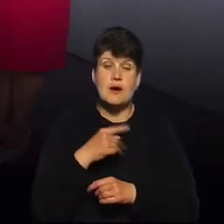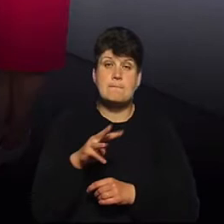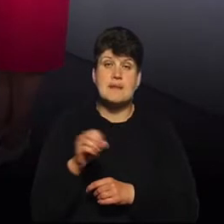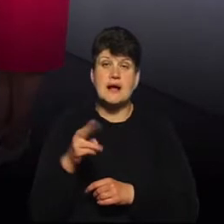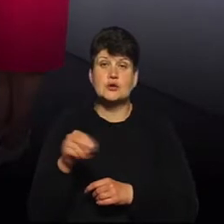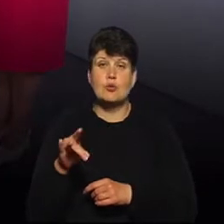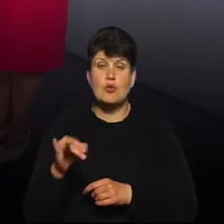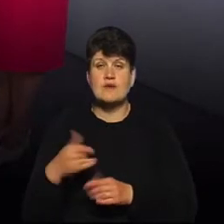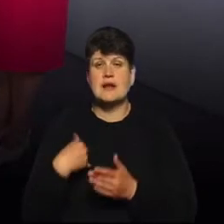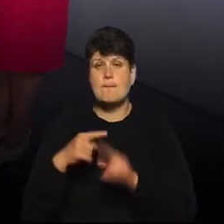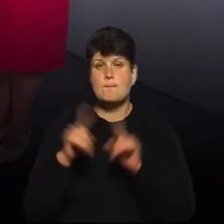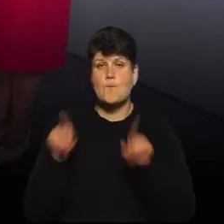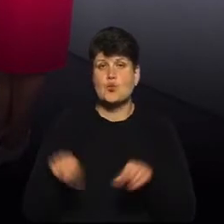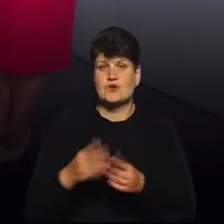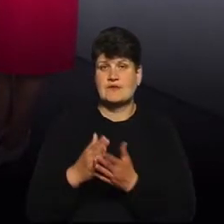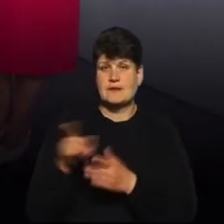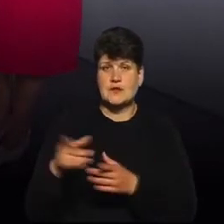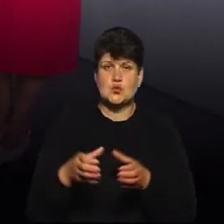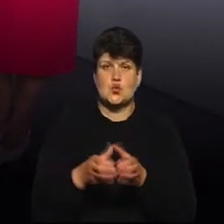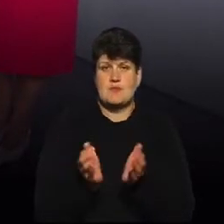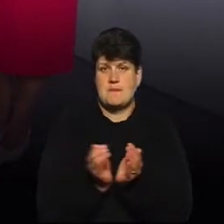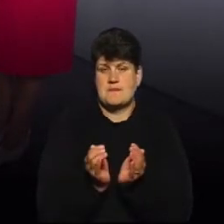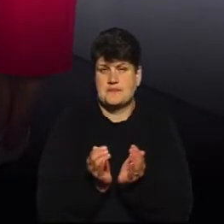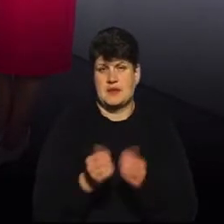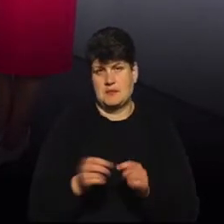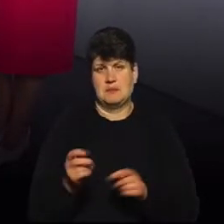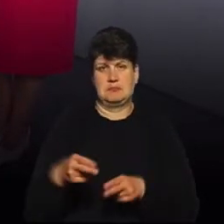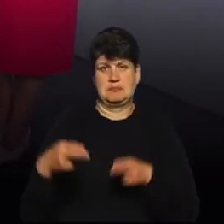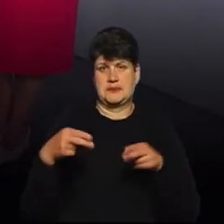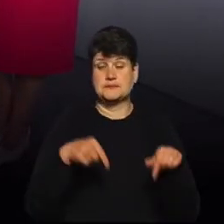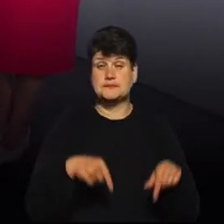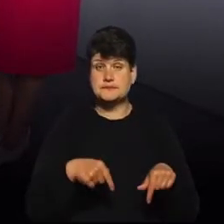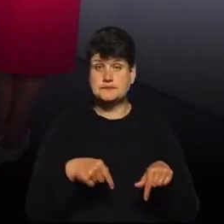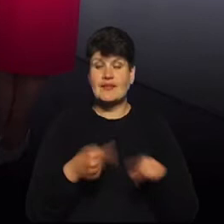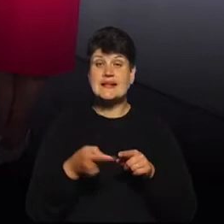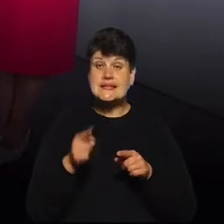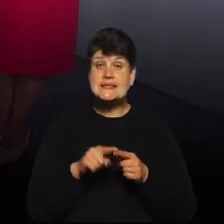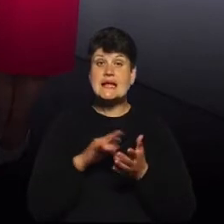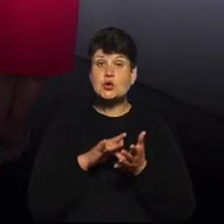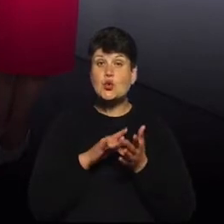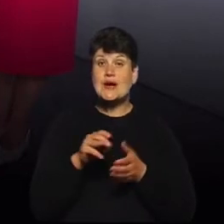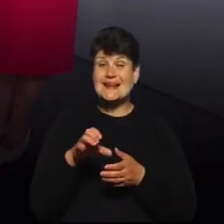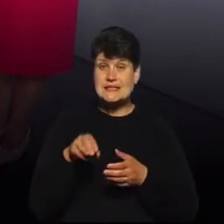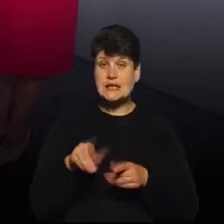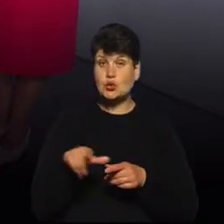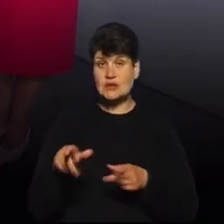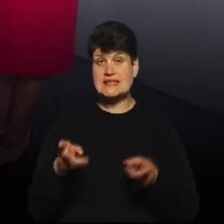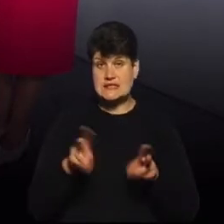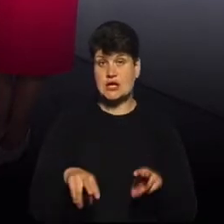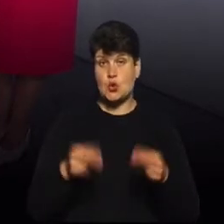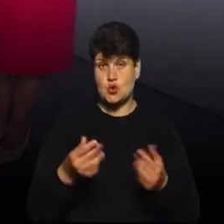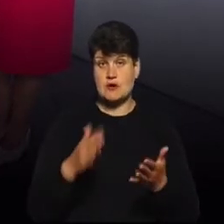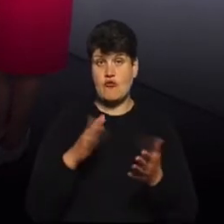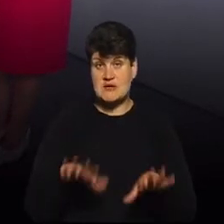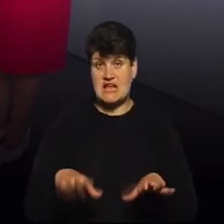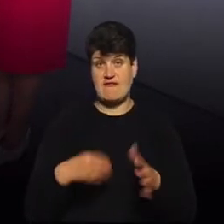путівку, і от у нас така групка невеличка, і ми там сіли приїхали. Але це туристи, тобто люди, які однозначно залишають гроші в місцевих бюджетах.